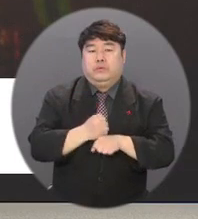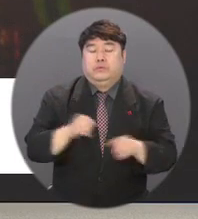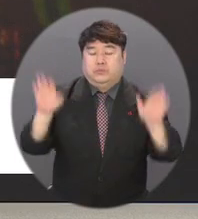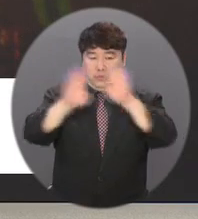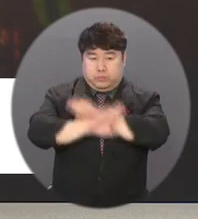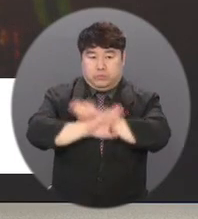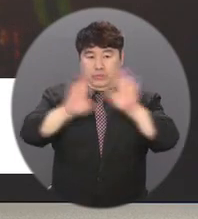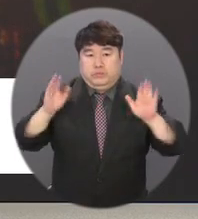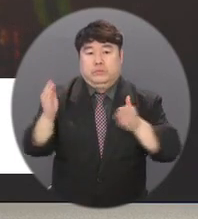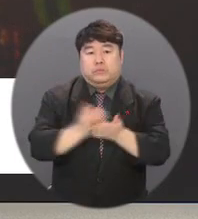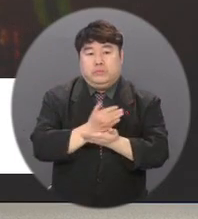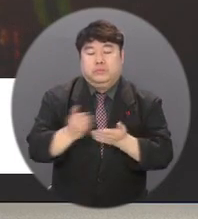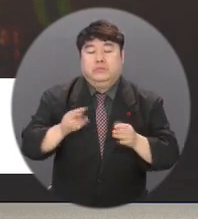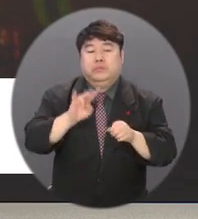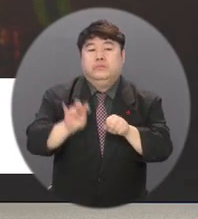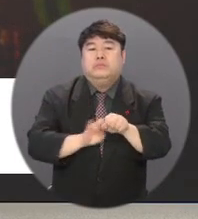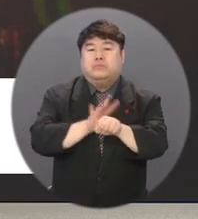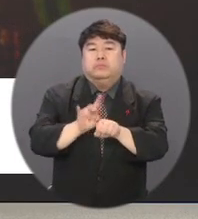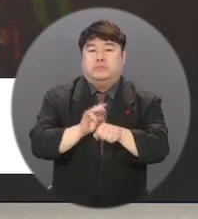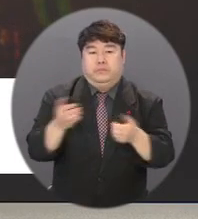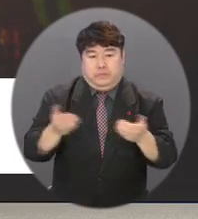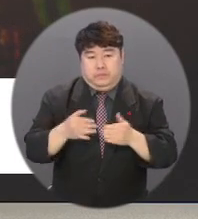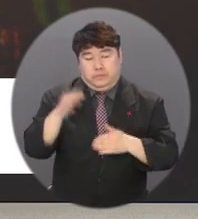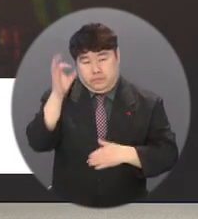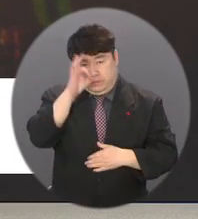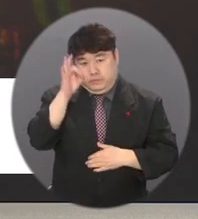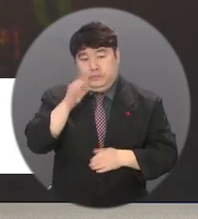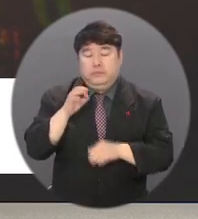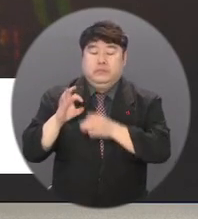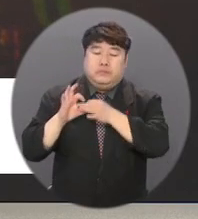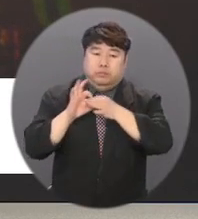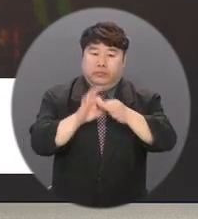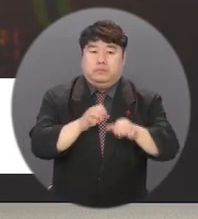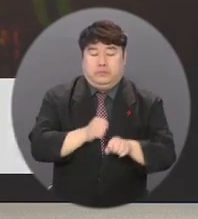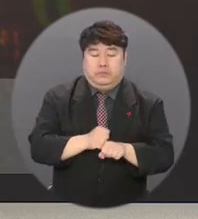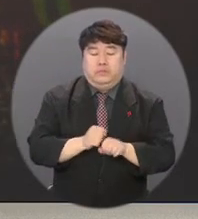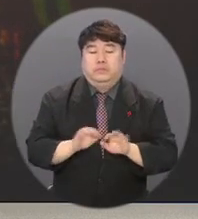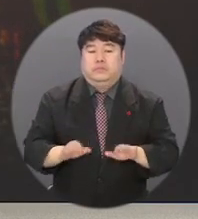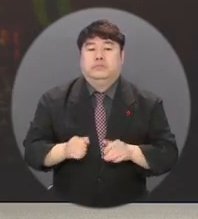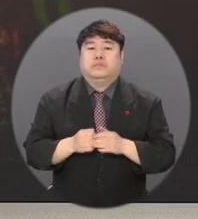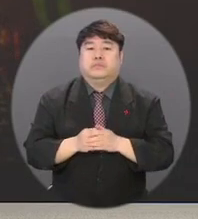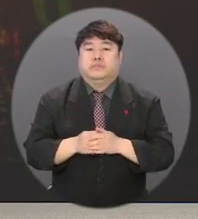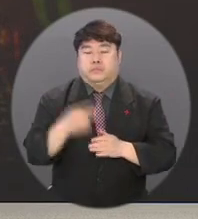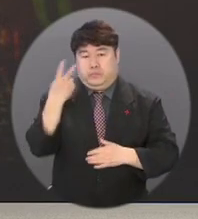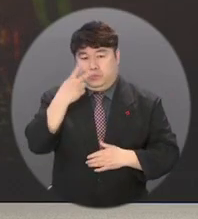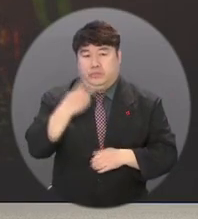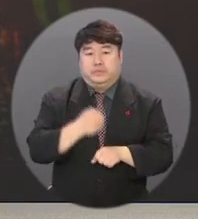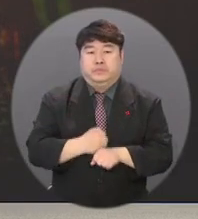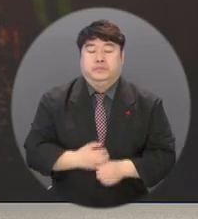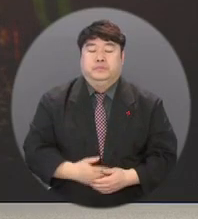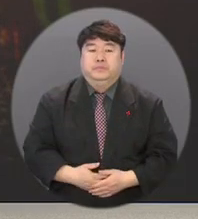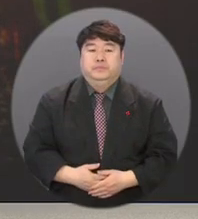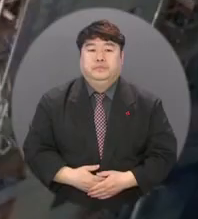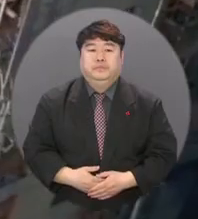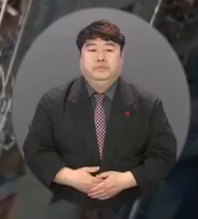야간으로 나눠 24시간 작업이 진행됩니다 붕괴사고 현장 상황을 임지은 기자가 취재했습니다